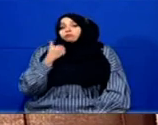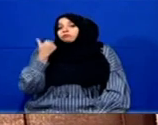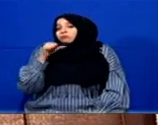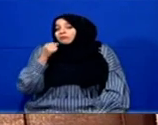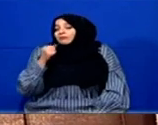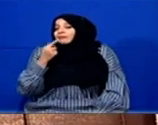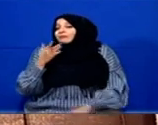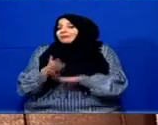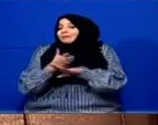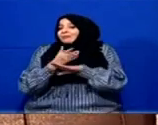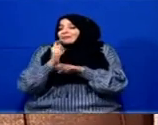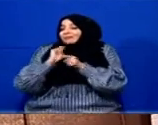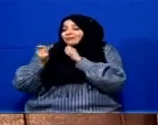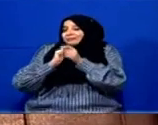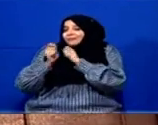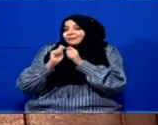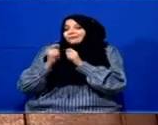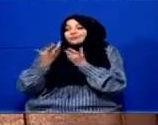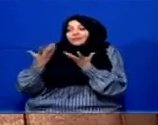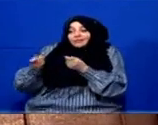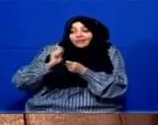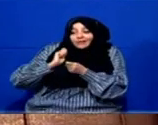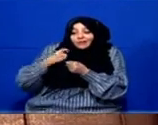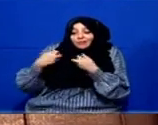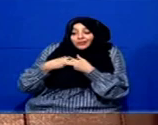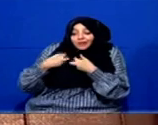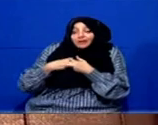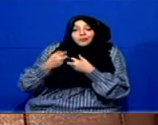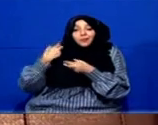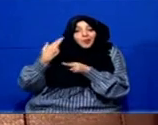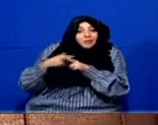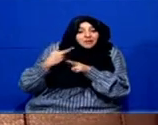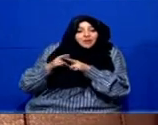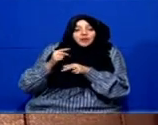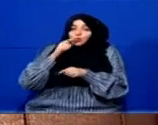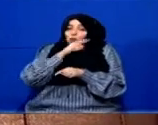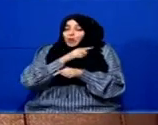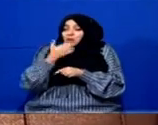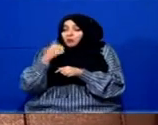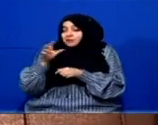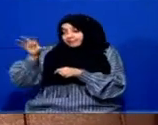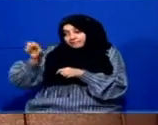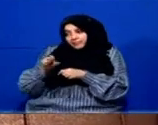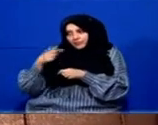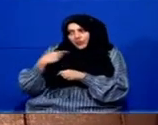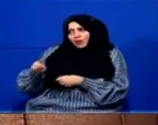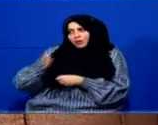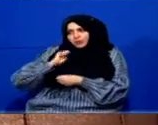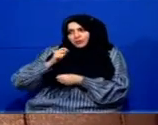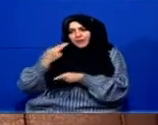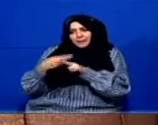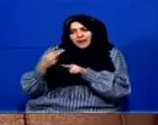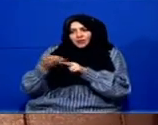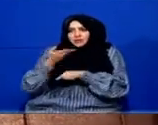يتفقوا عليه بينكما يعني انت تقول له اعطيني هذا